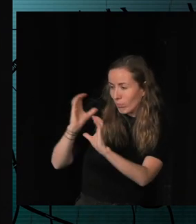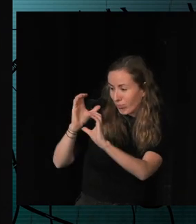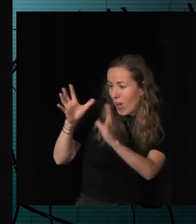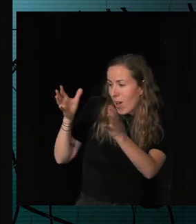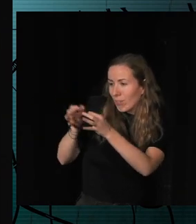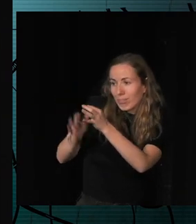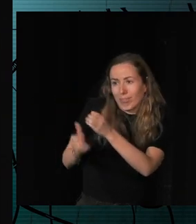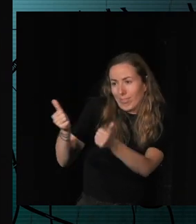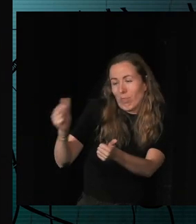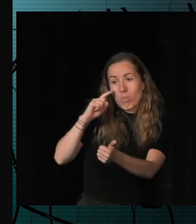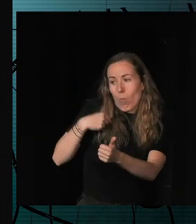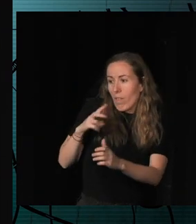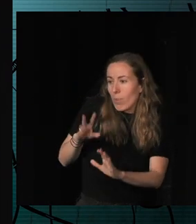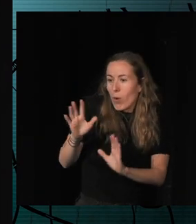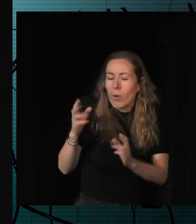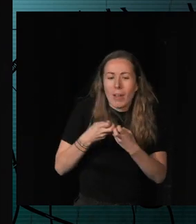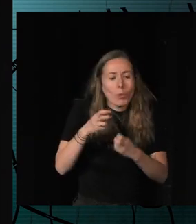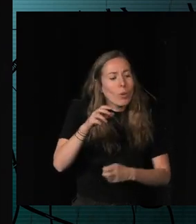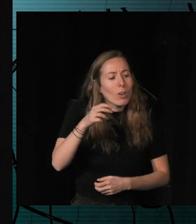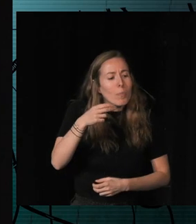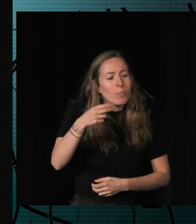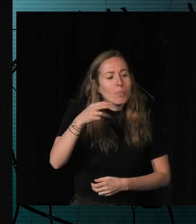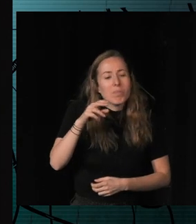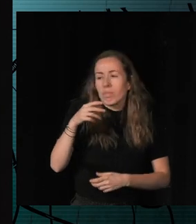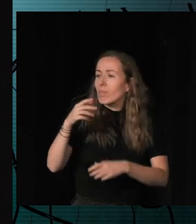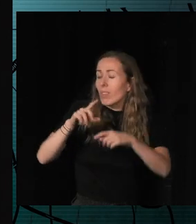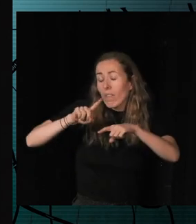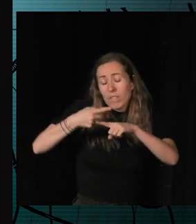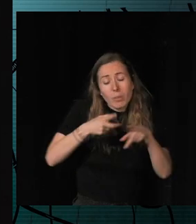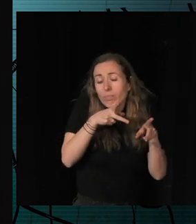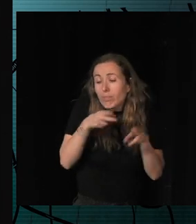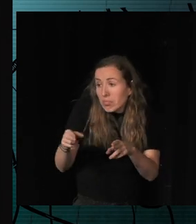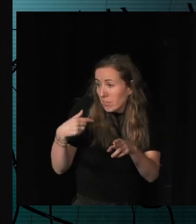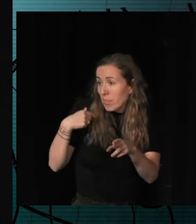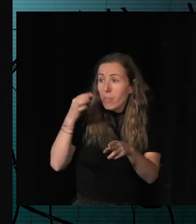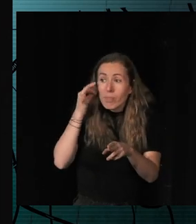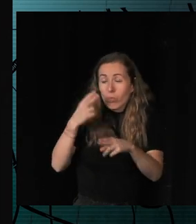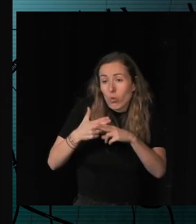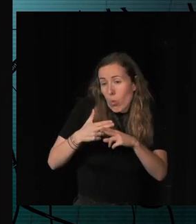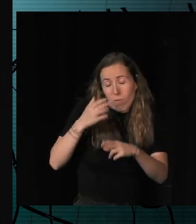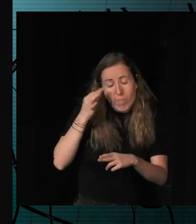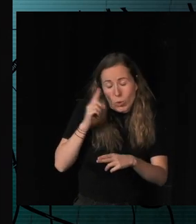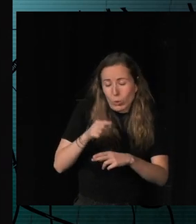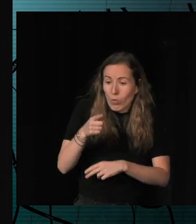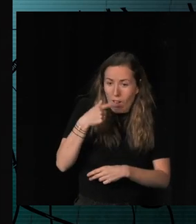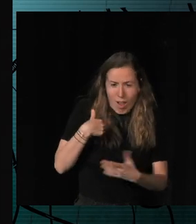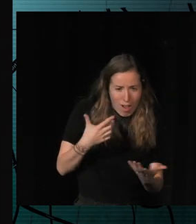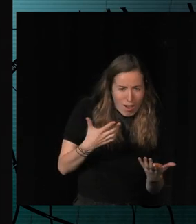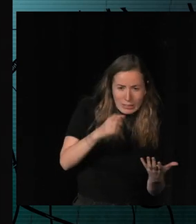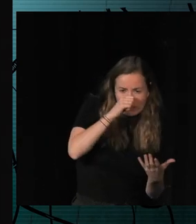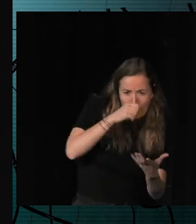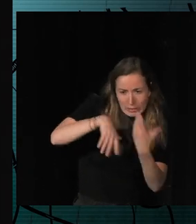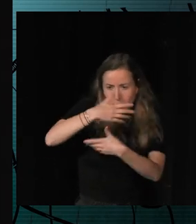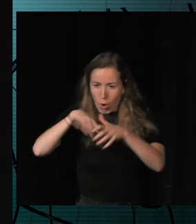enfin c'est des films que je toute la saga et riser c'est des films que je revois vraiment régulièrement je me dis ça ça manque en fait de ce ce sexe mélangé à la à